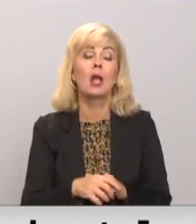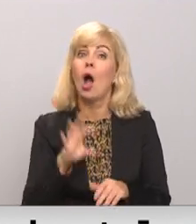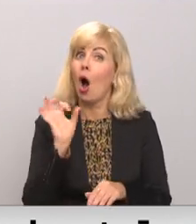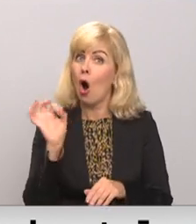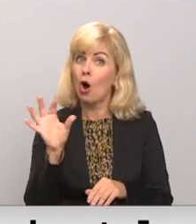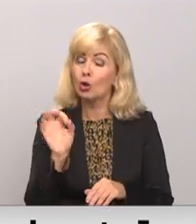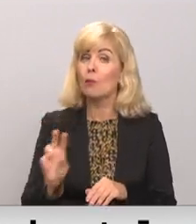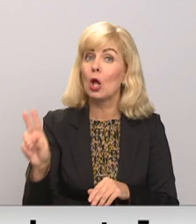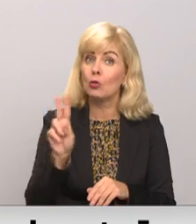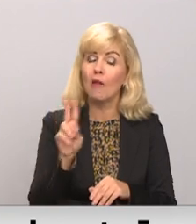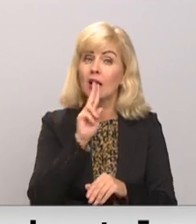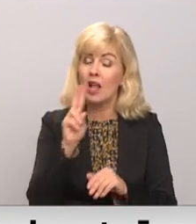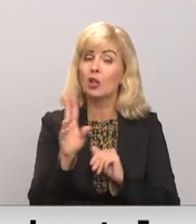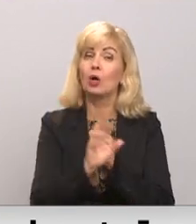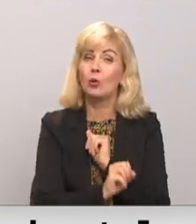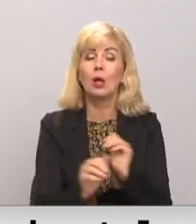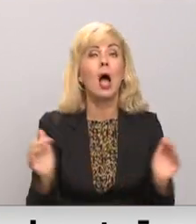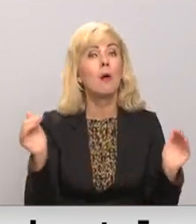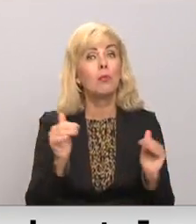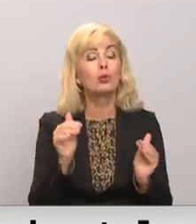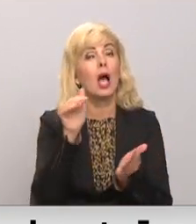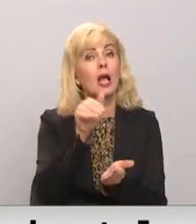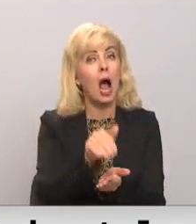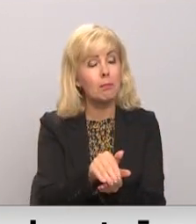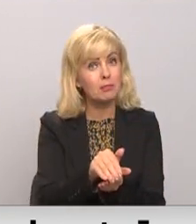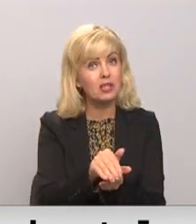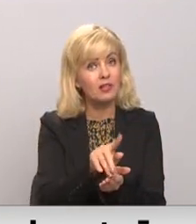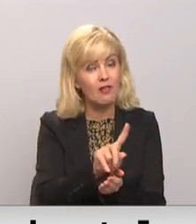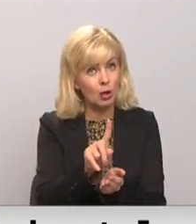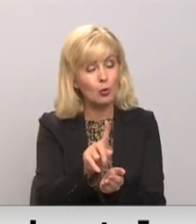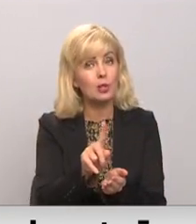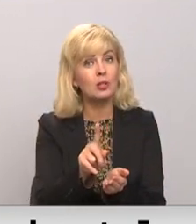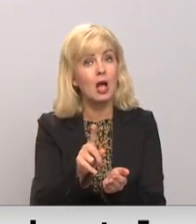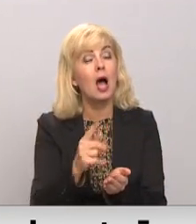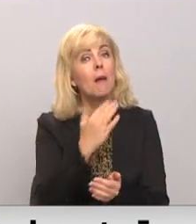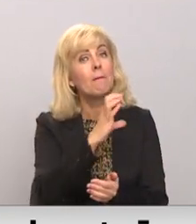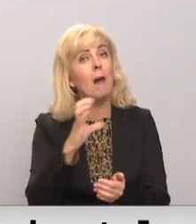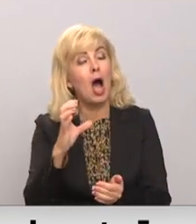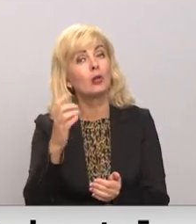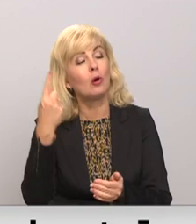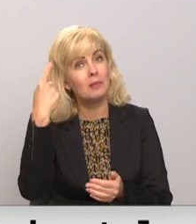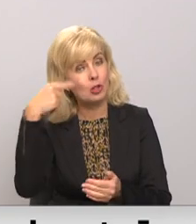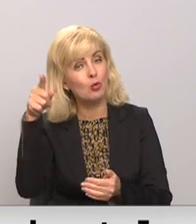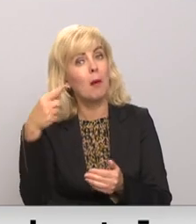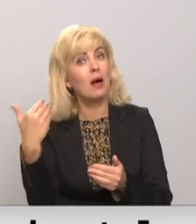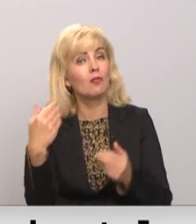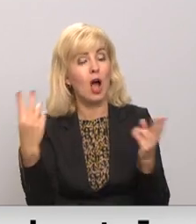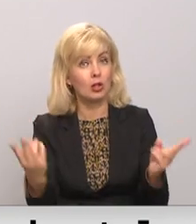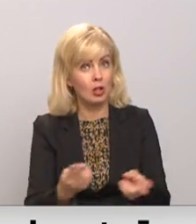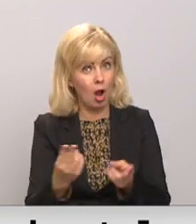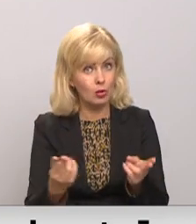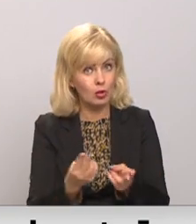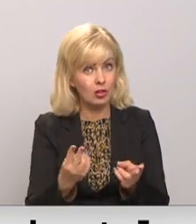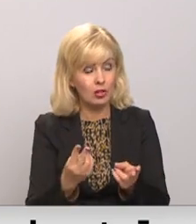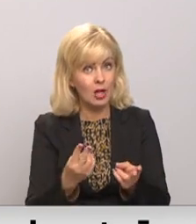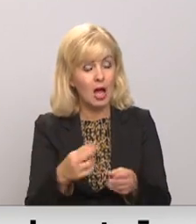Oktobra vai novembra nedēļu nogalēs pulcēties kapsētās. Tā tomēr ir laicīga, padomju laikos radusies tradīcija, skaidro Dricānu